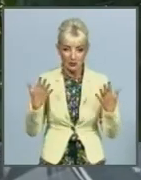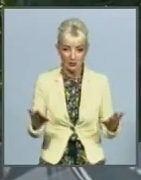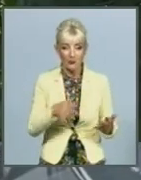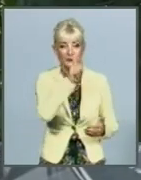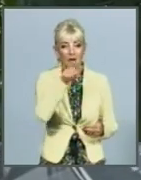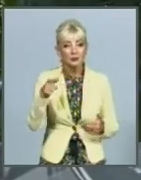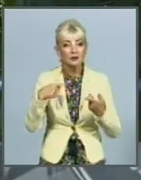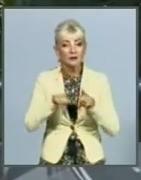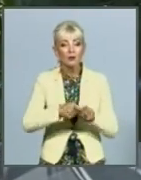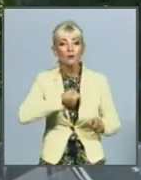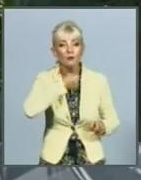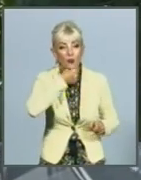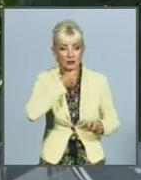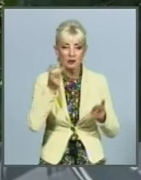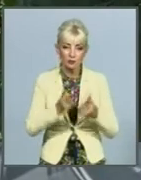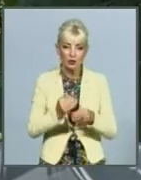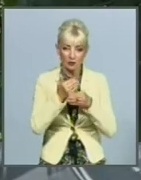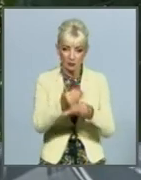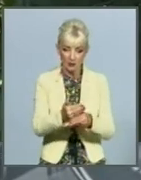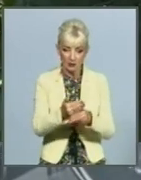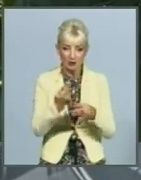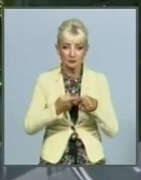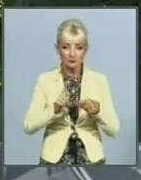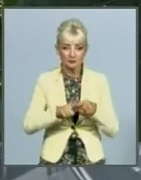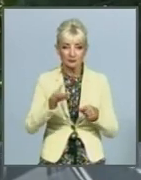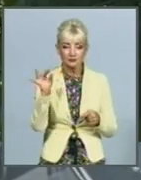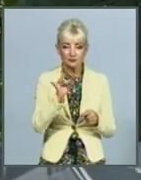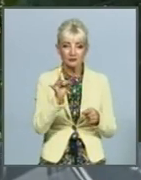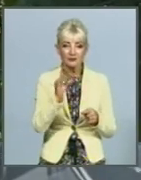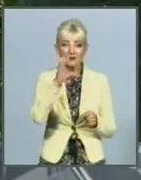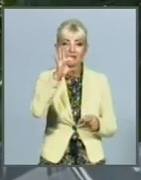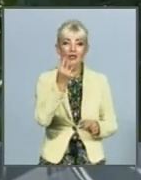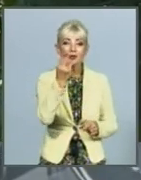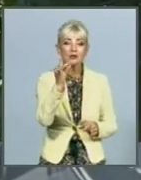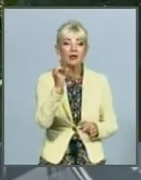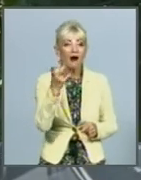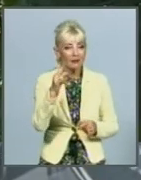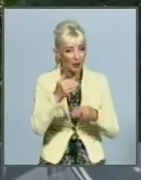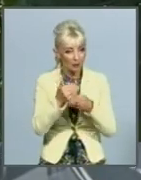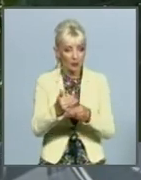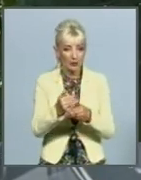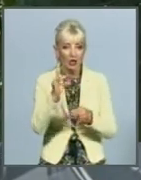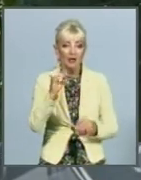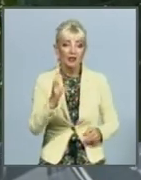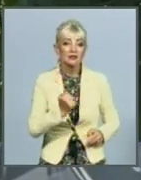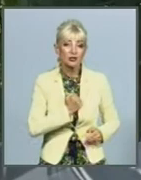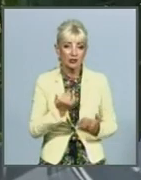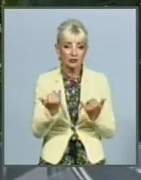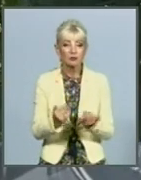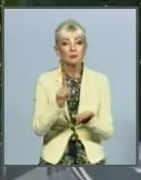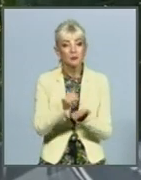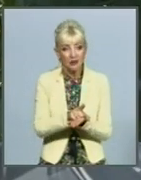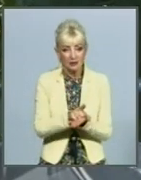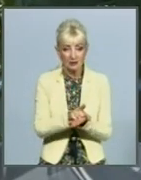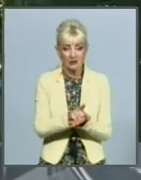таком возрасте нуждаются в помощи. Это и как социальная какая-то помощь, и, к сожалению, сегодня там пенсии не